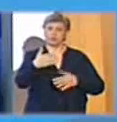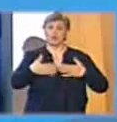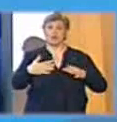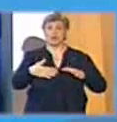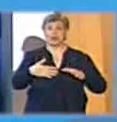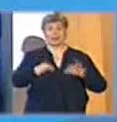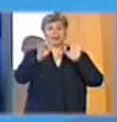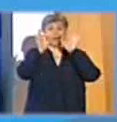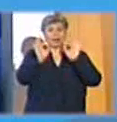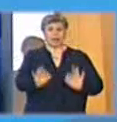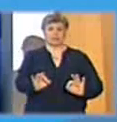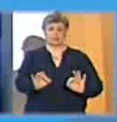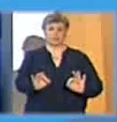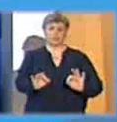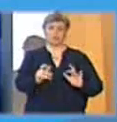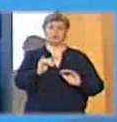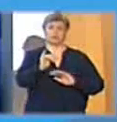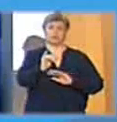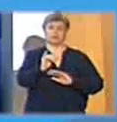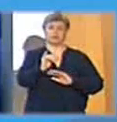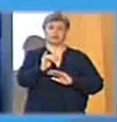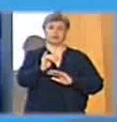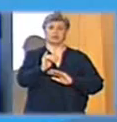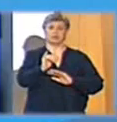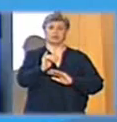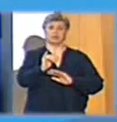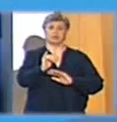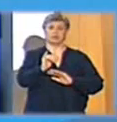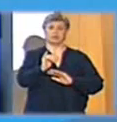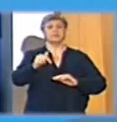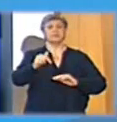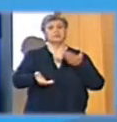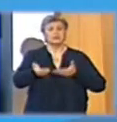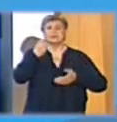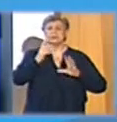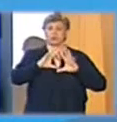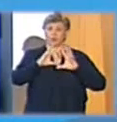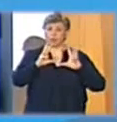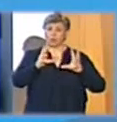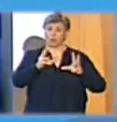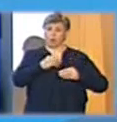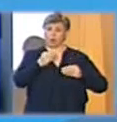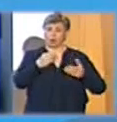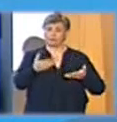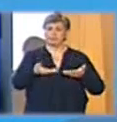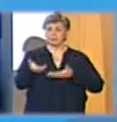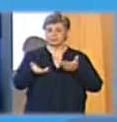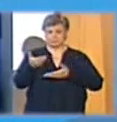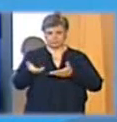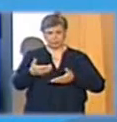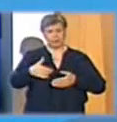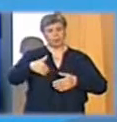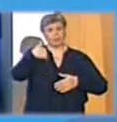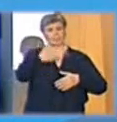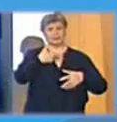συζήτηση, κατατίθενται απόψεις, προτάσεις και σκέψεις. Στη συνέχεια αυτό θα περάσει από τα αρμόδια